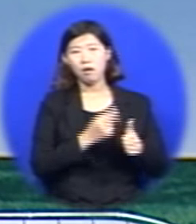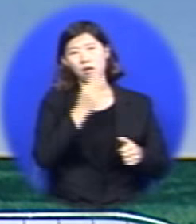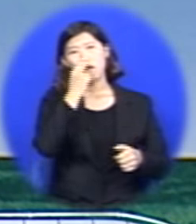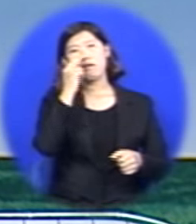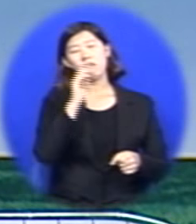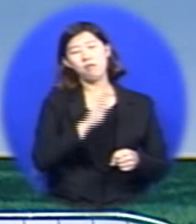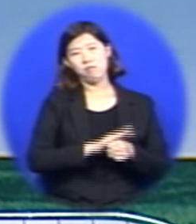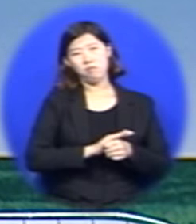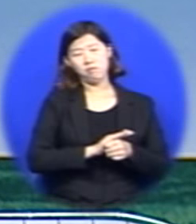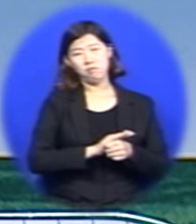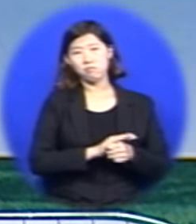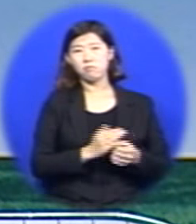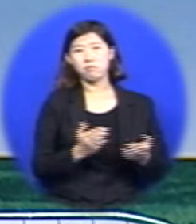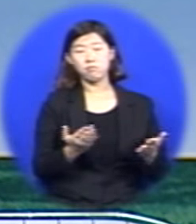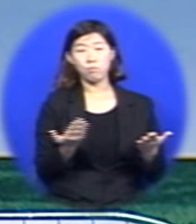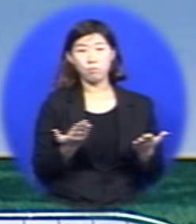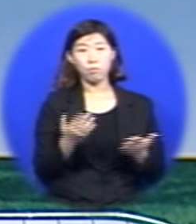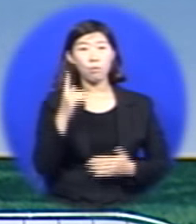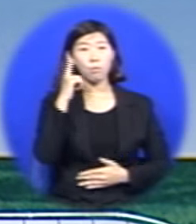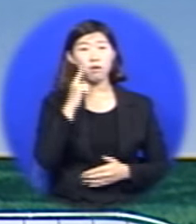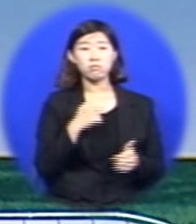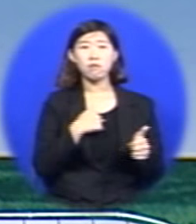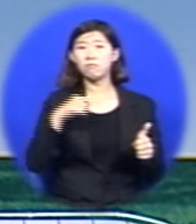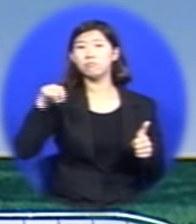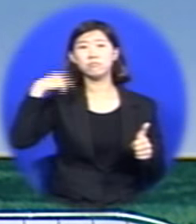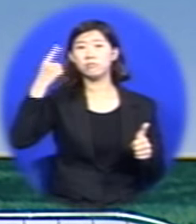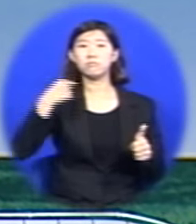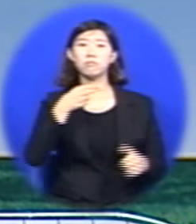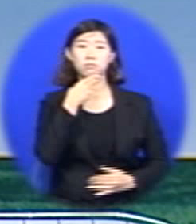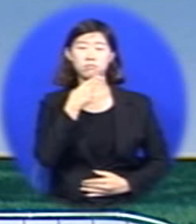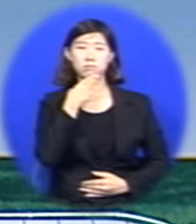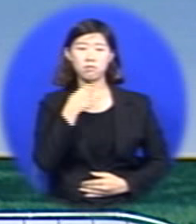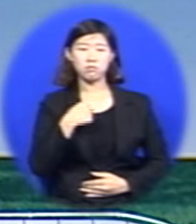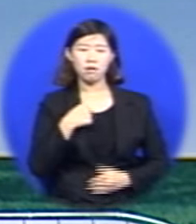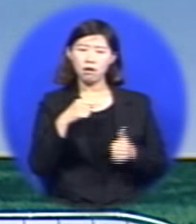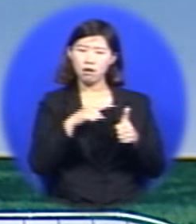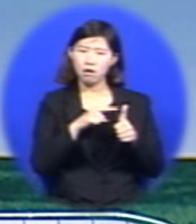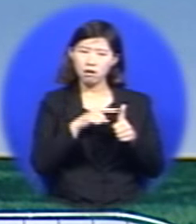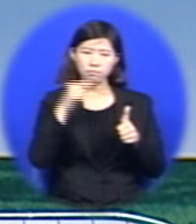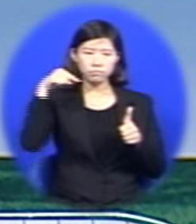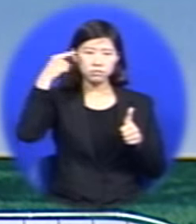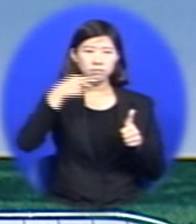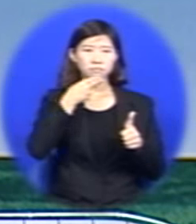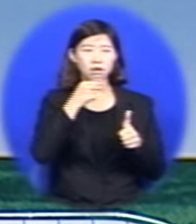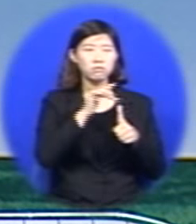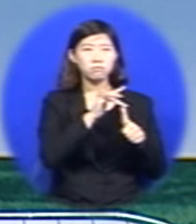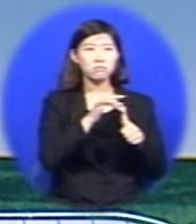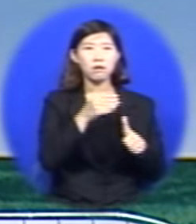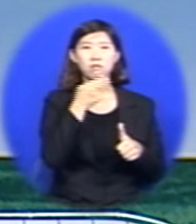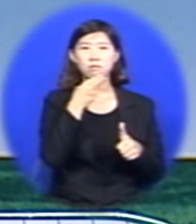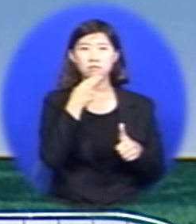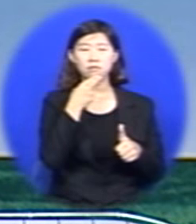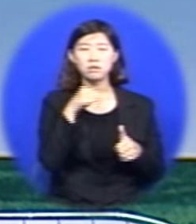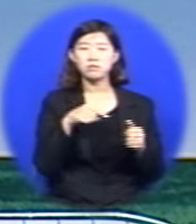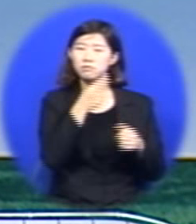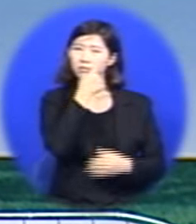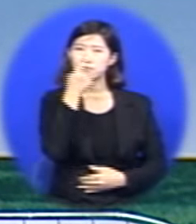일이죠. 내가 미친 사람이 아니라는 것을 어떻게 증명할 수 있을까? 법정에는